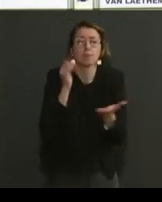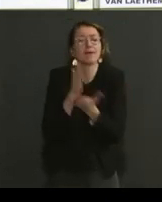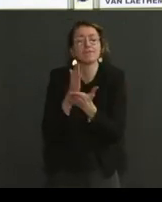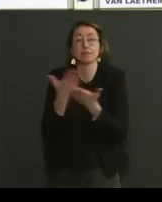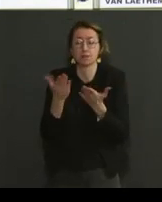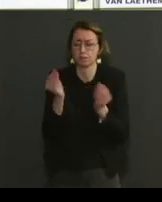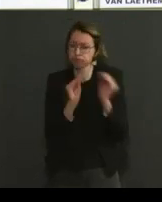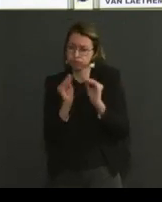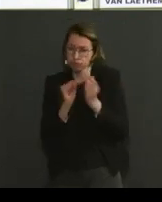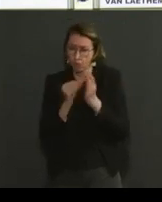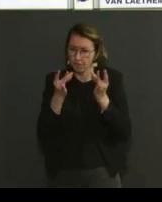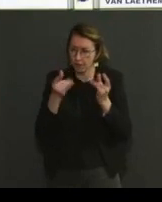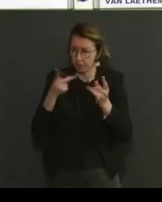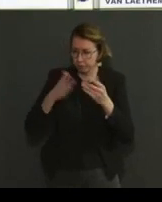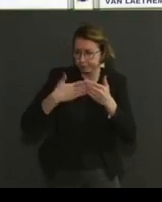Merci pour votre attention.